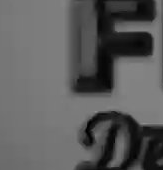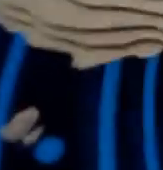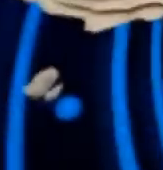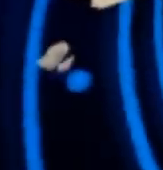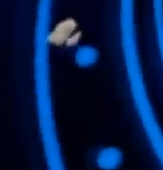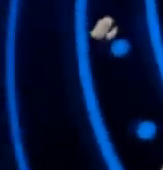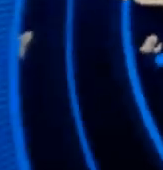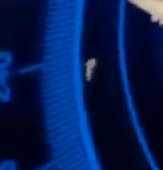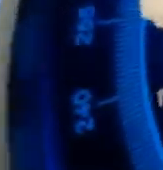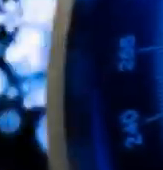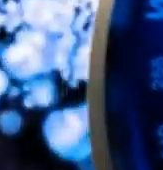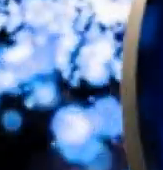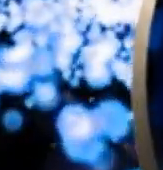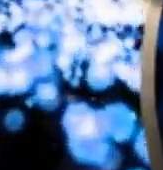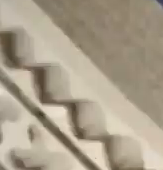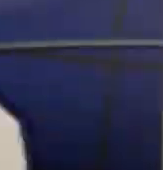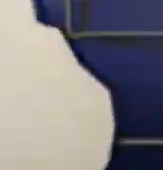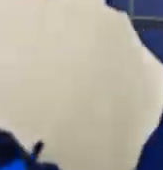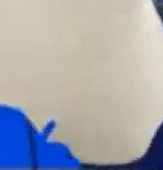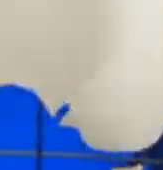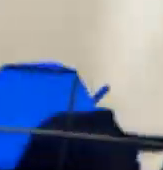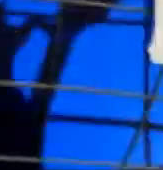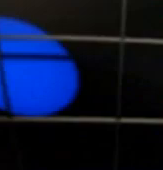की धड़कन.